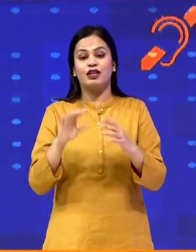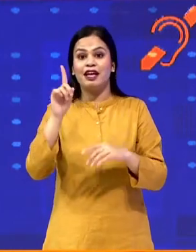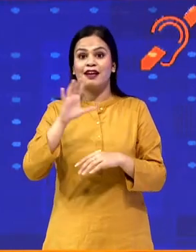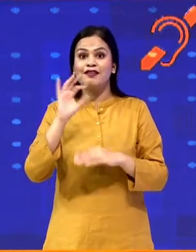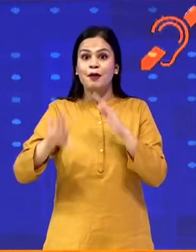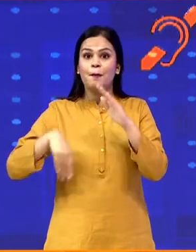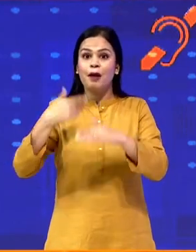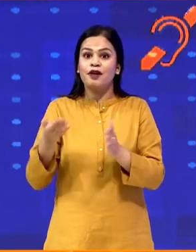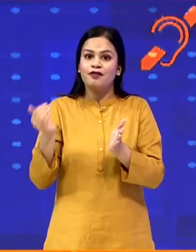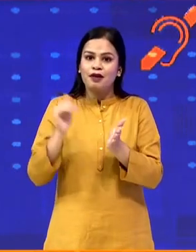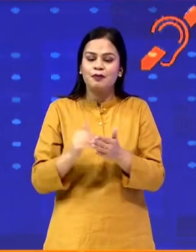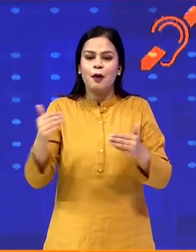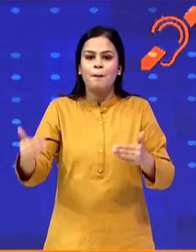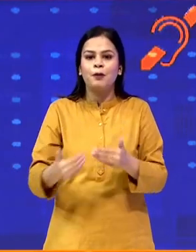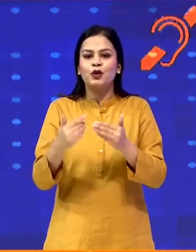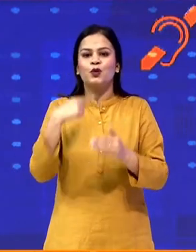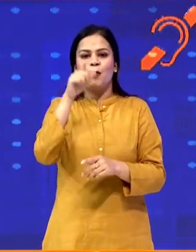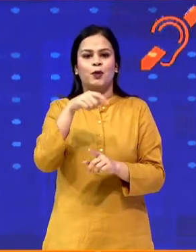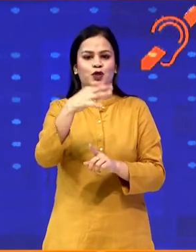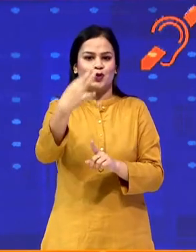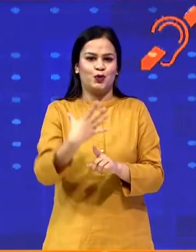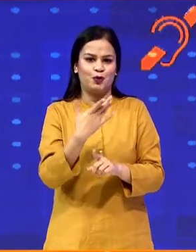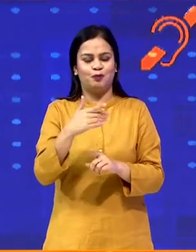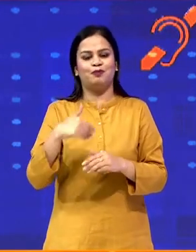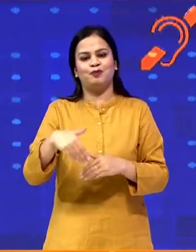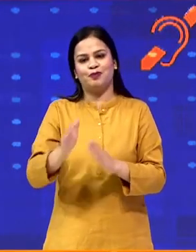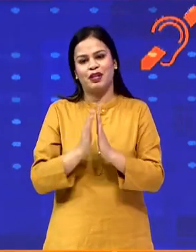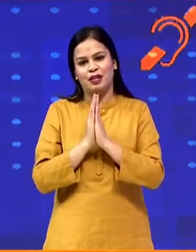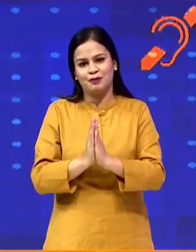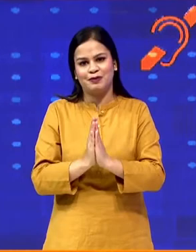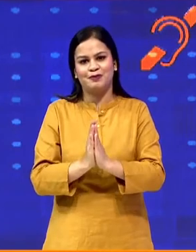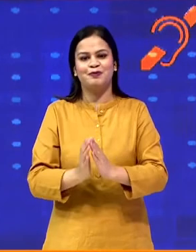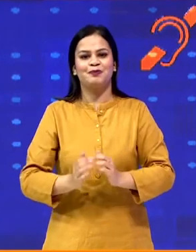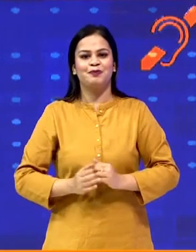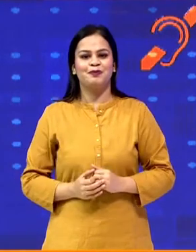मुलाकात होगी एक नई शख्सियत के साथ तब तक के लिए नमस्कार